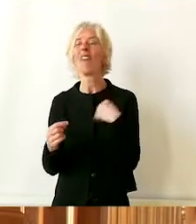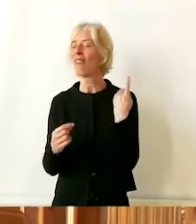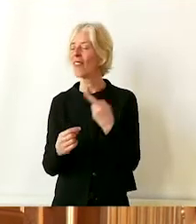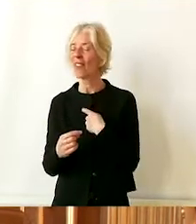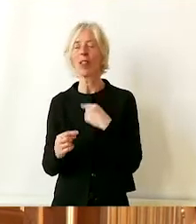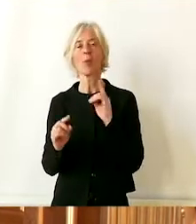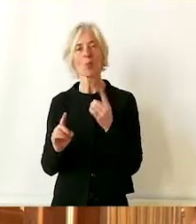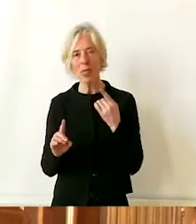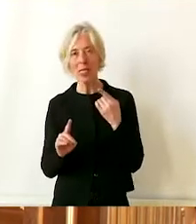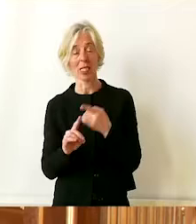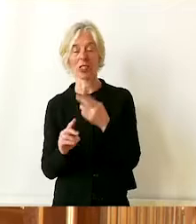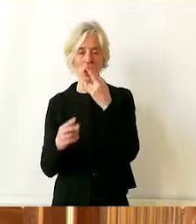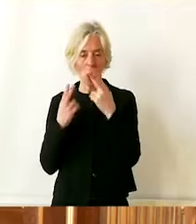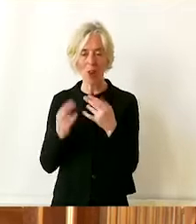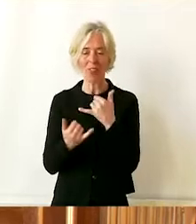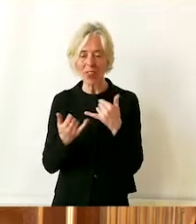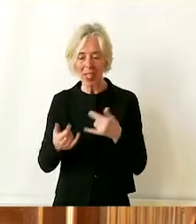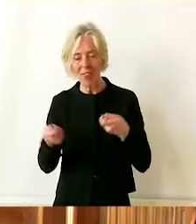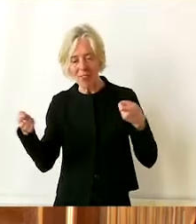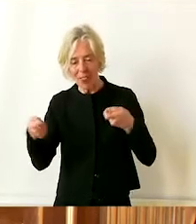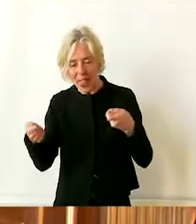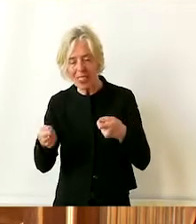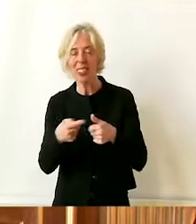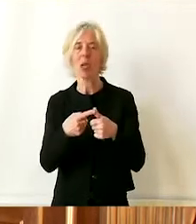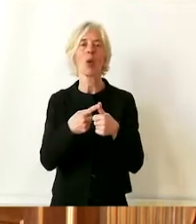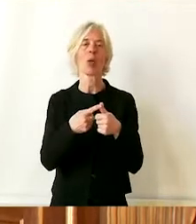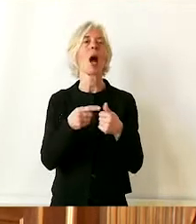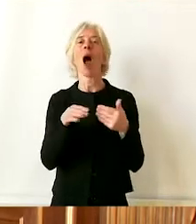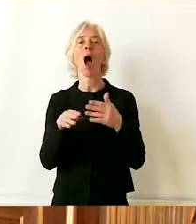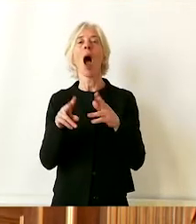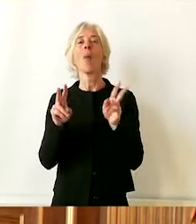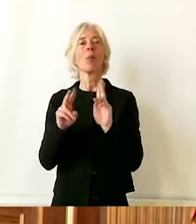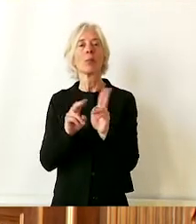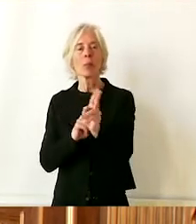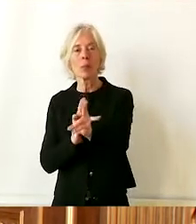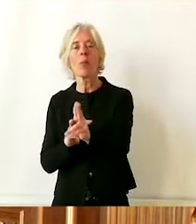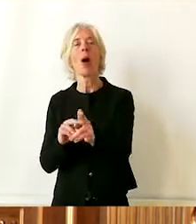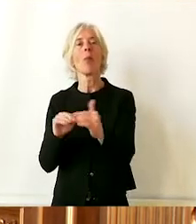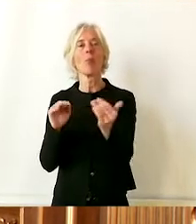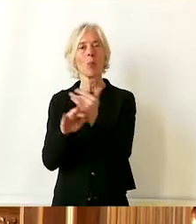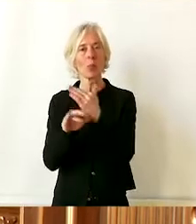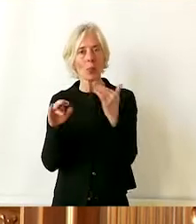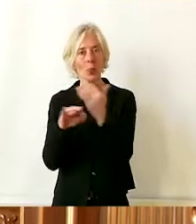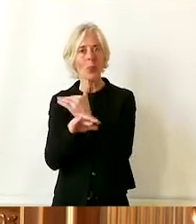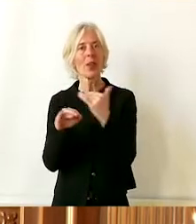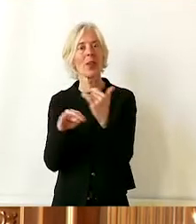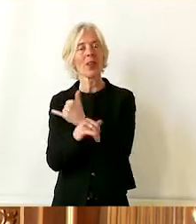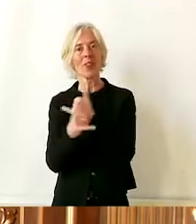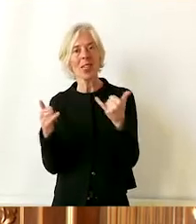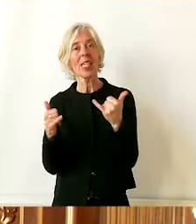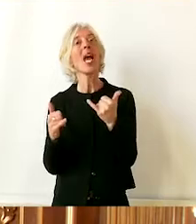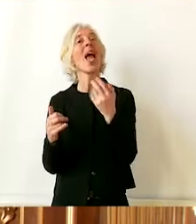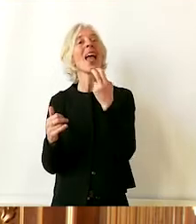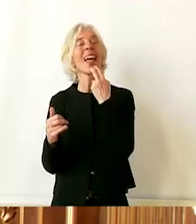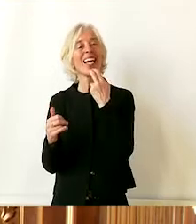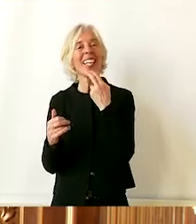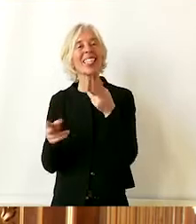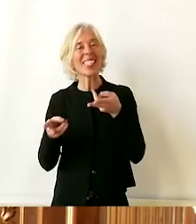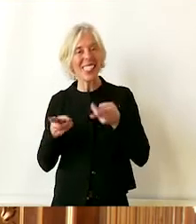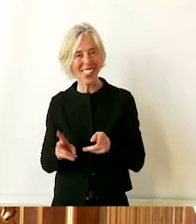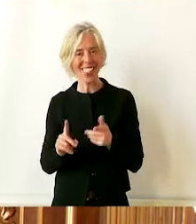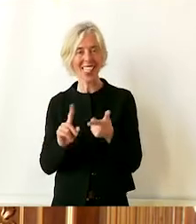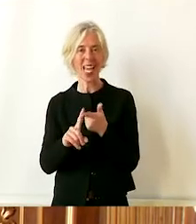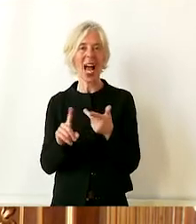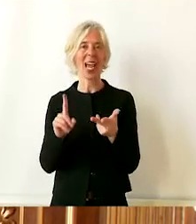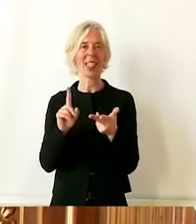Das geht bei der Finanzierung des Nahverkehrs los, geht über die Frage Energiesicherheit und Energiepreise bis hin zu vielen anderen Themen,